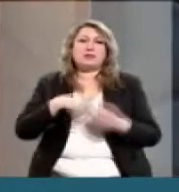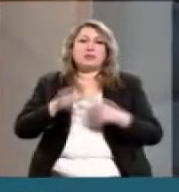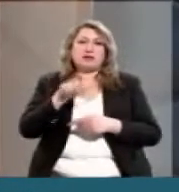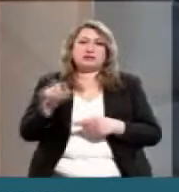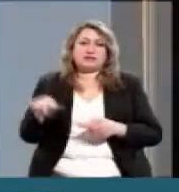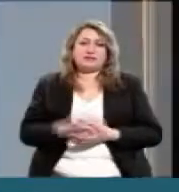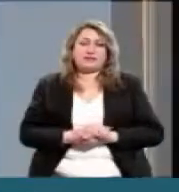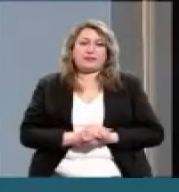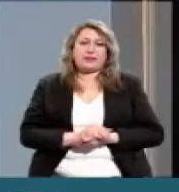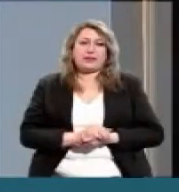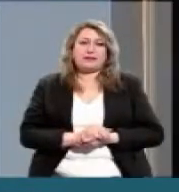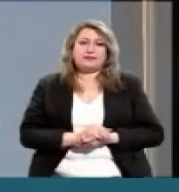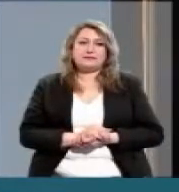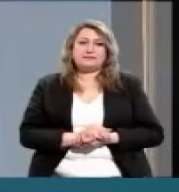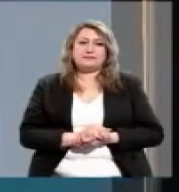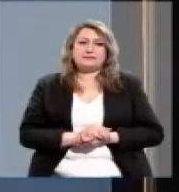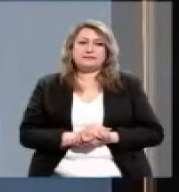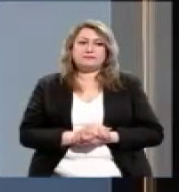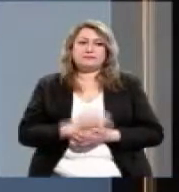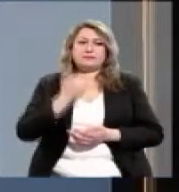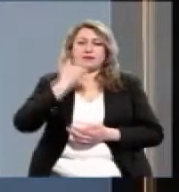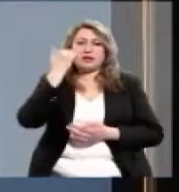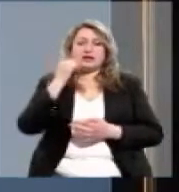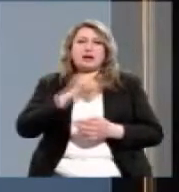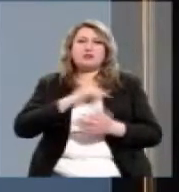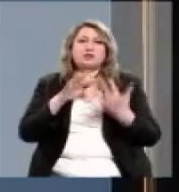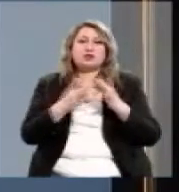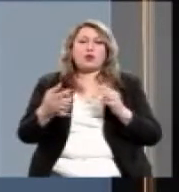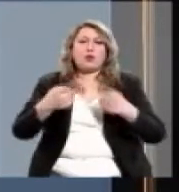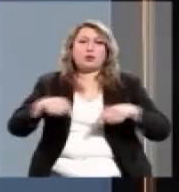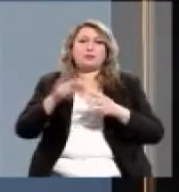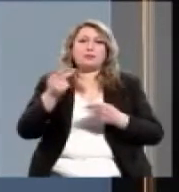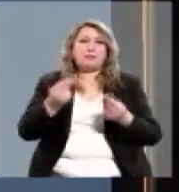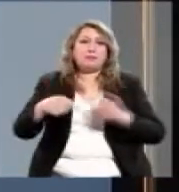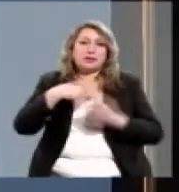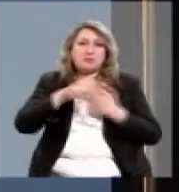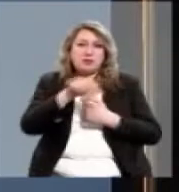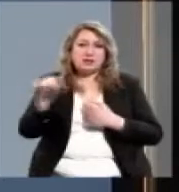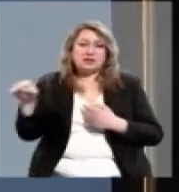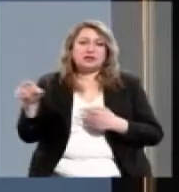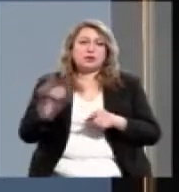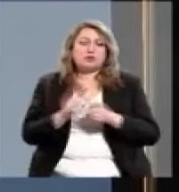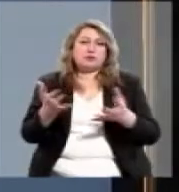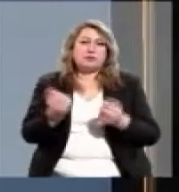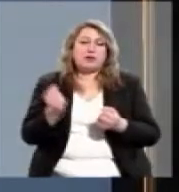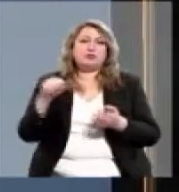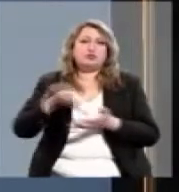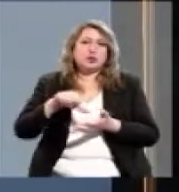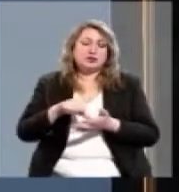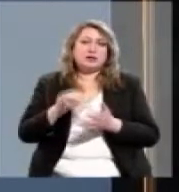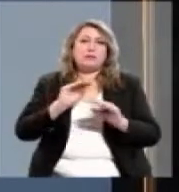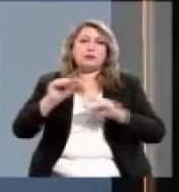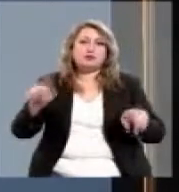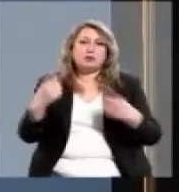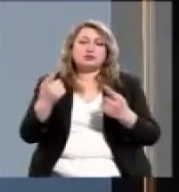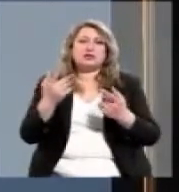предприниматели. Благодаря существенным изменениям в работе сельского округа, предприниматели в рамках социальной ответственности бизнеса тоже принимают непосредственное участие в